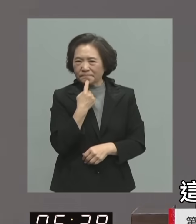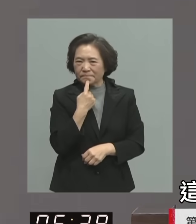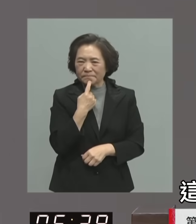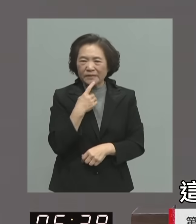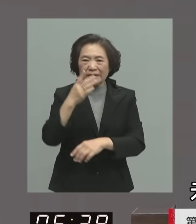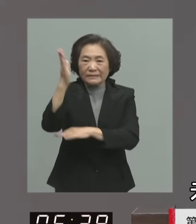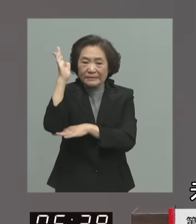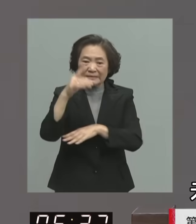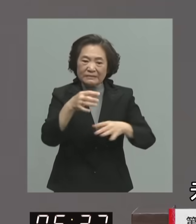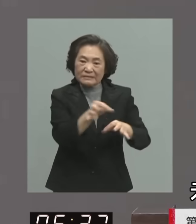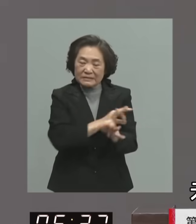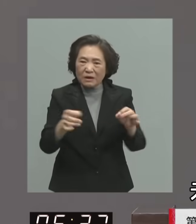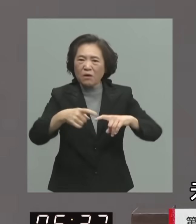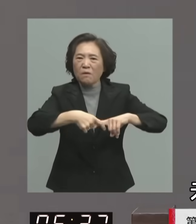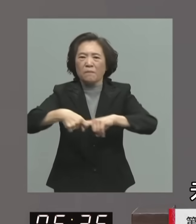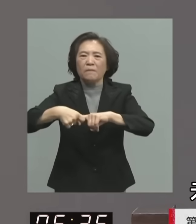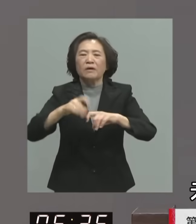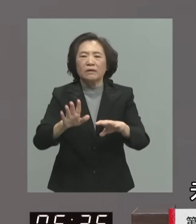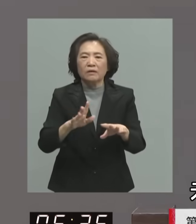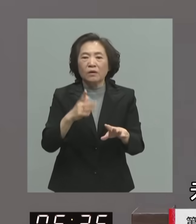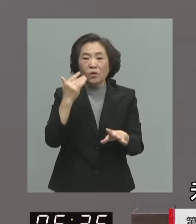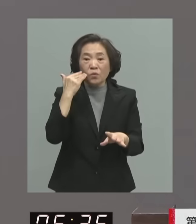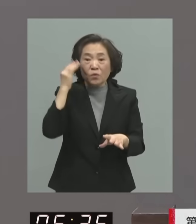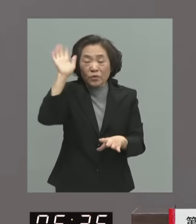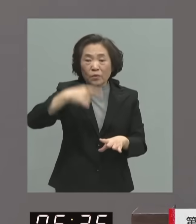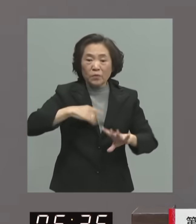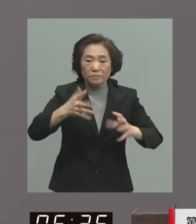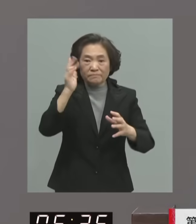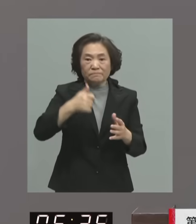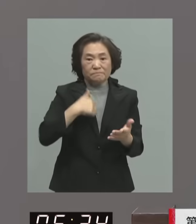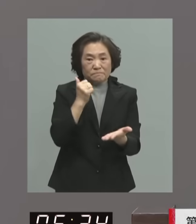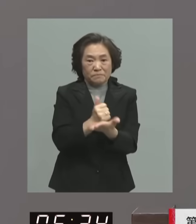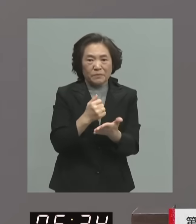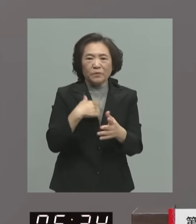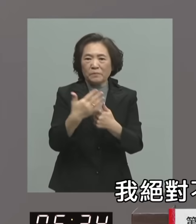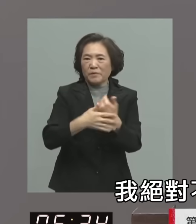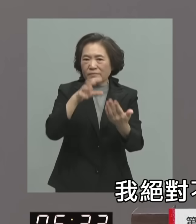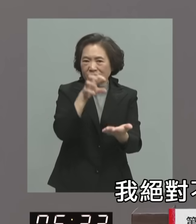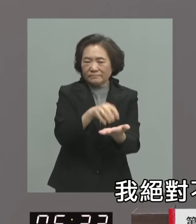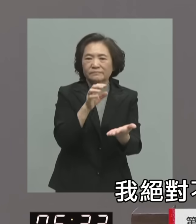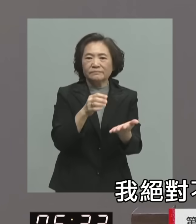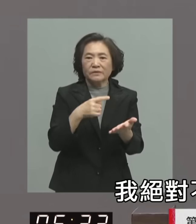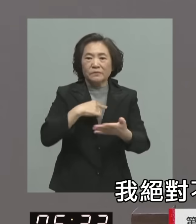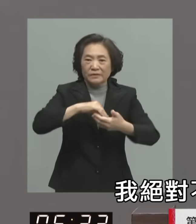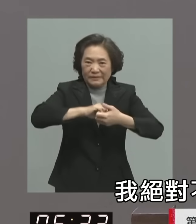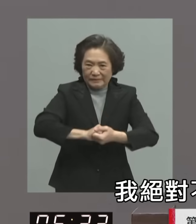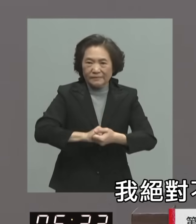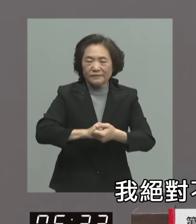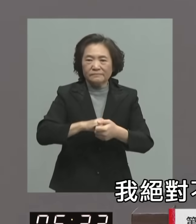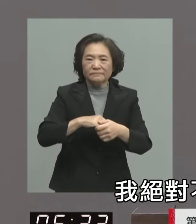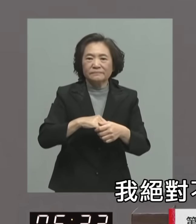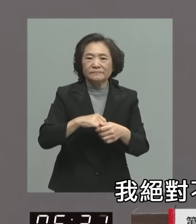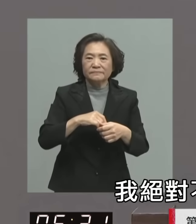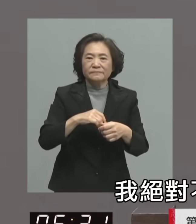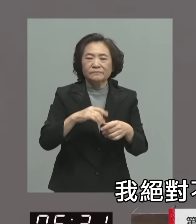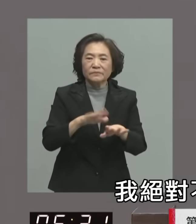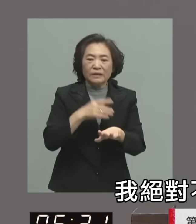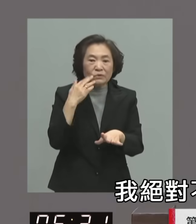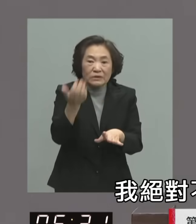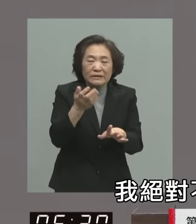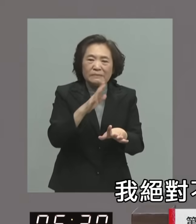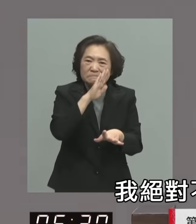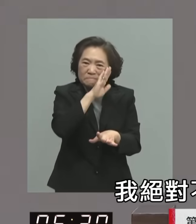结，未来我也做总统。我要给大家保证，我绝对不会容许这些弊